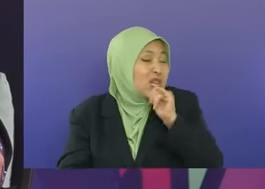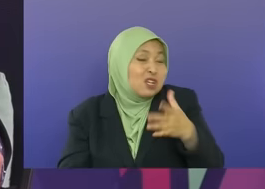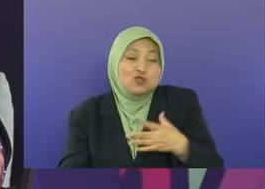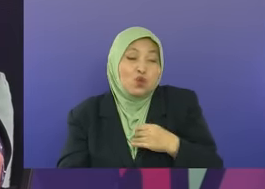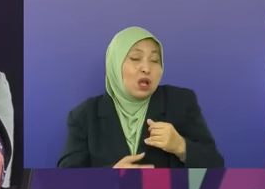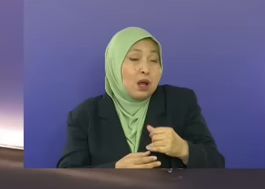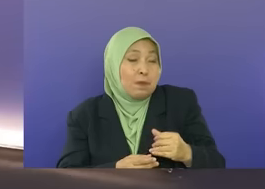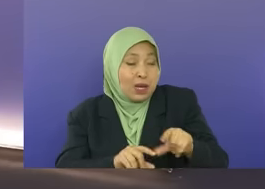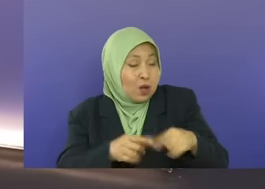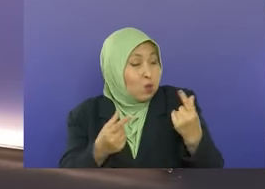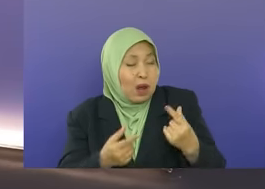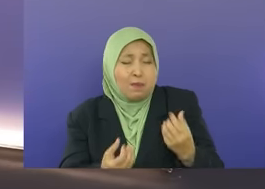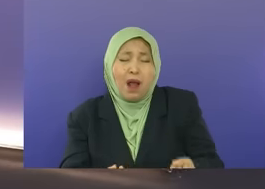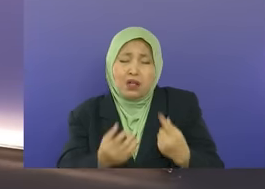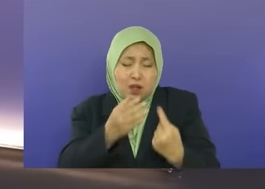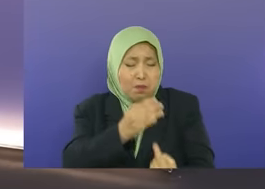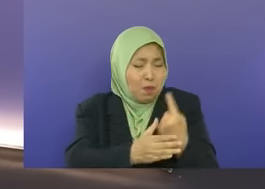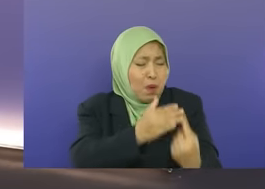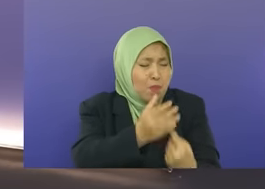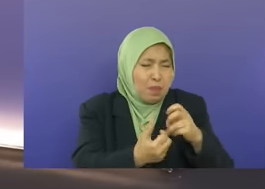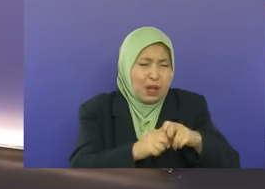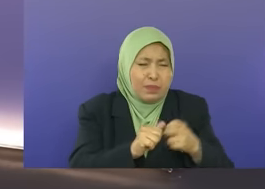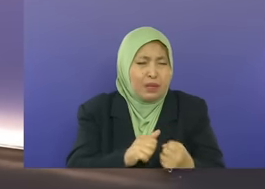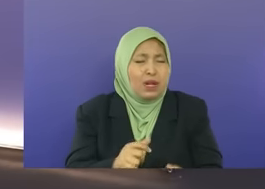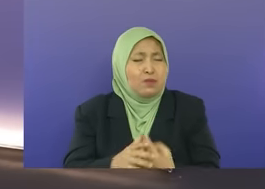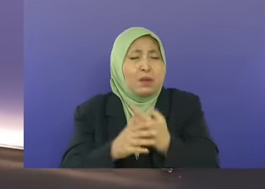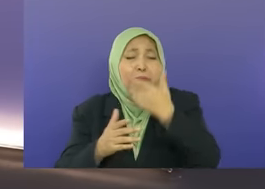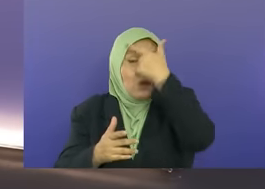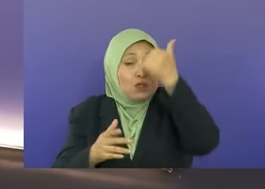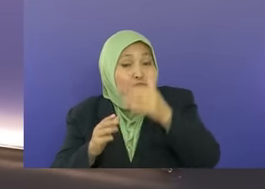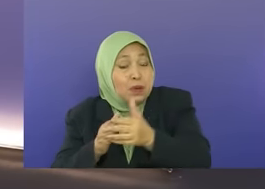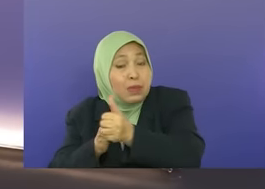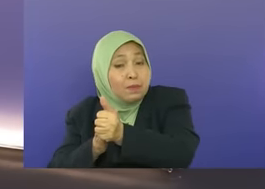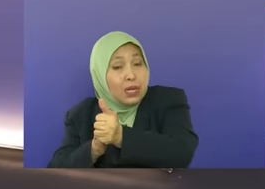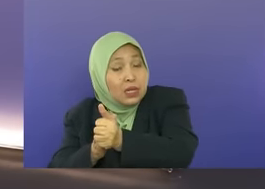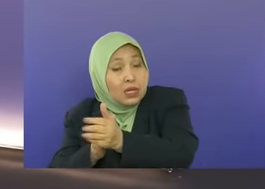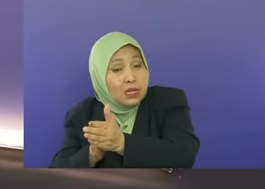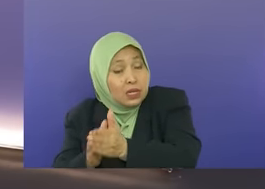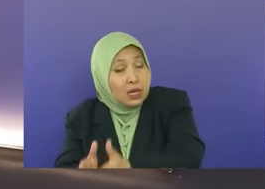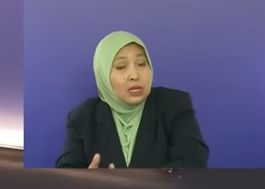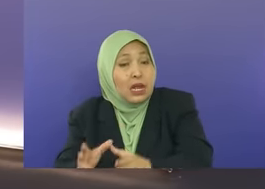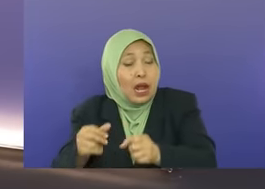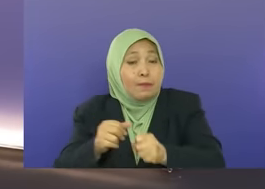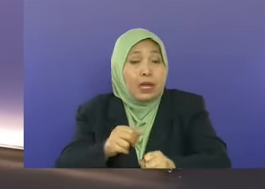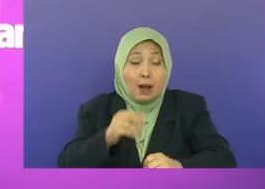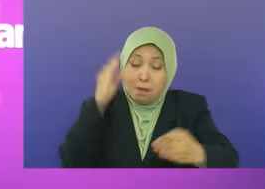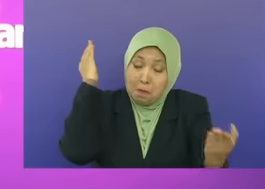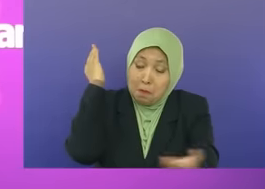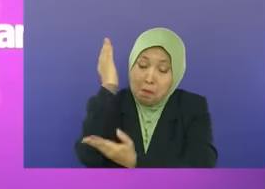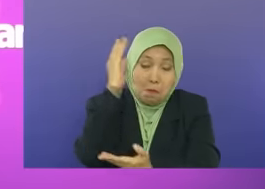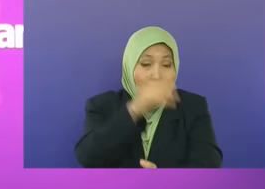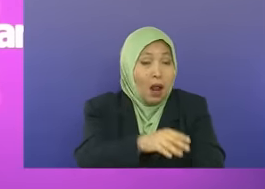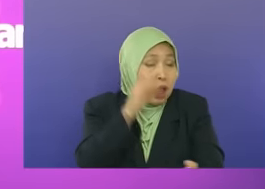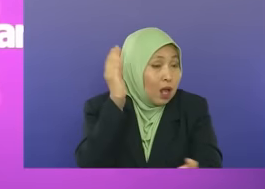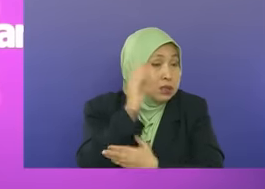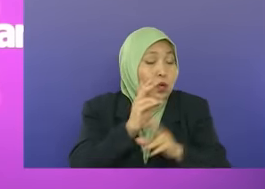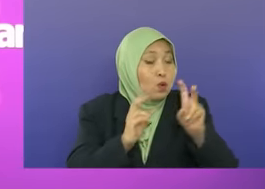ataupun berbagai masalah wujud disebabkan rasa pemimpin ini dia pergi ambil balok selambu ya